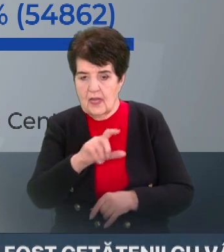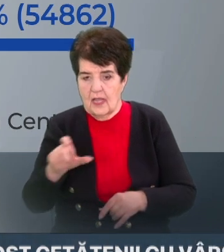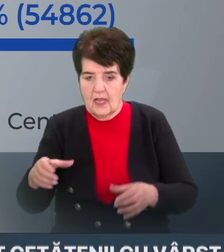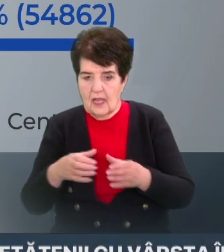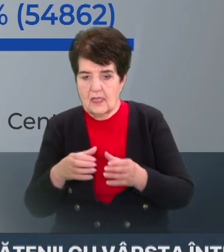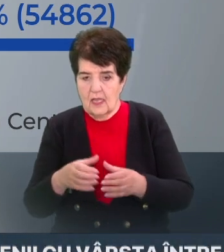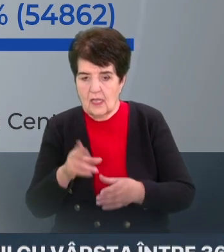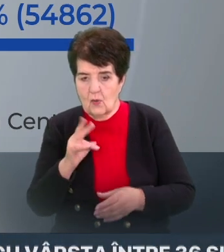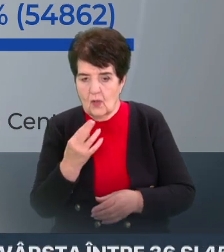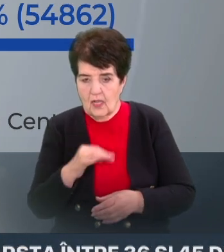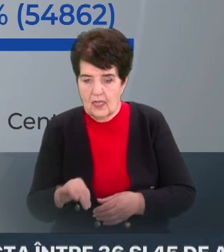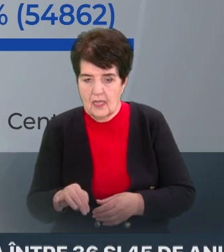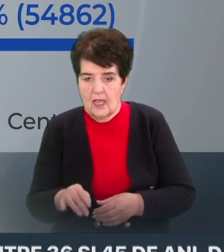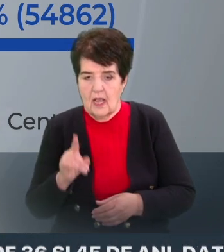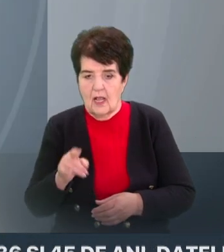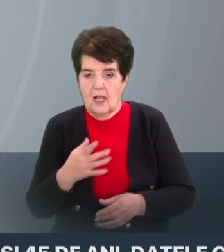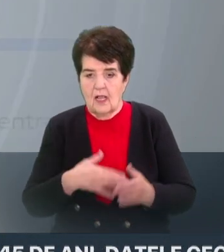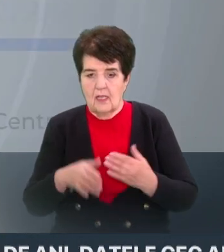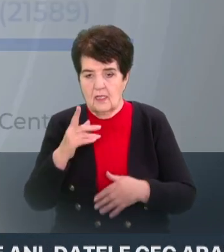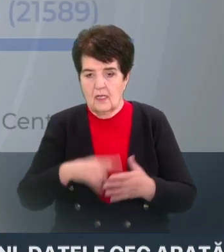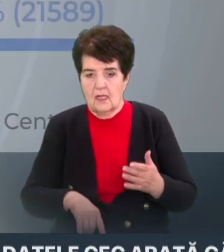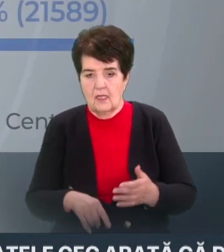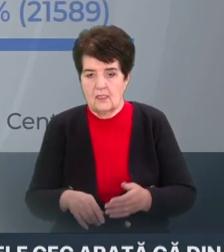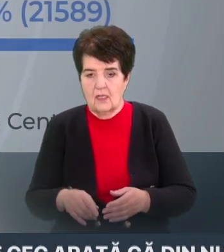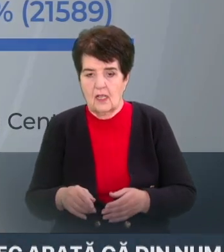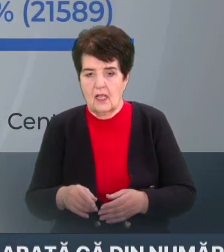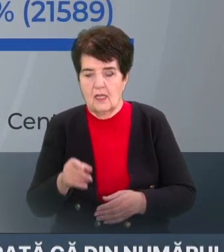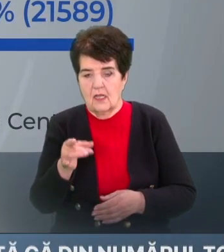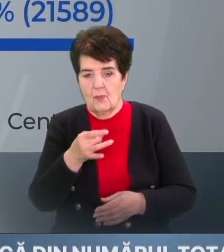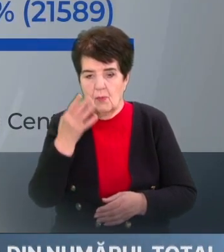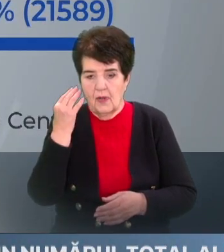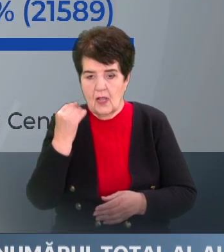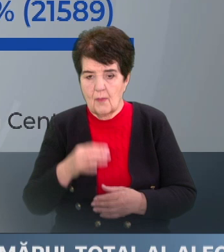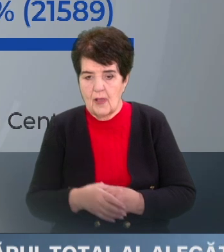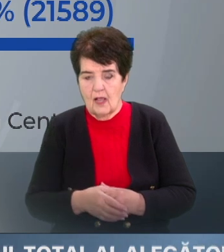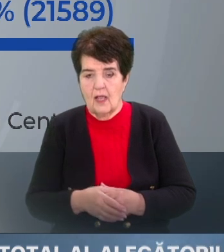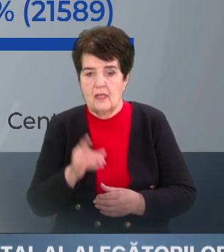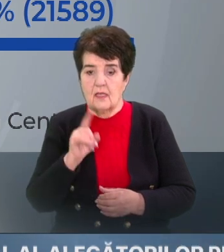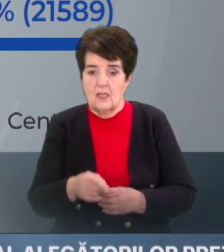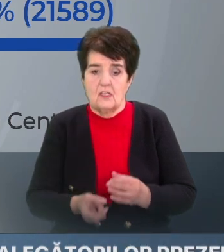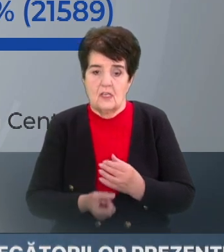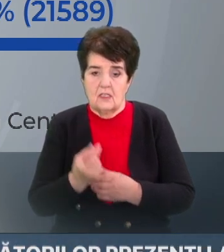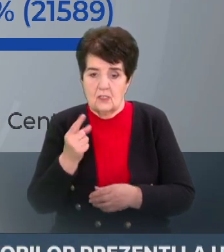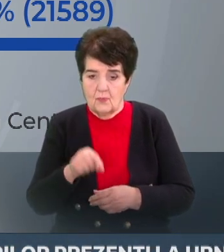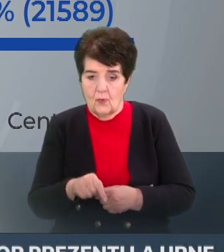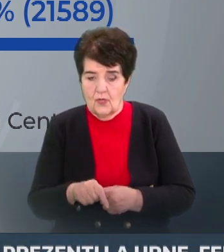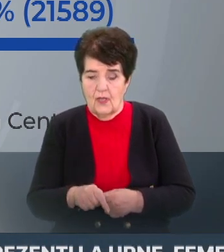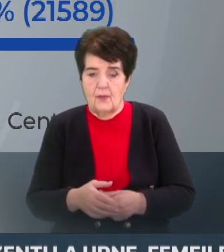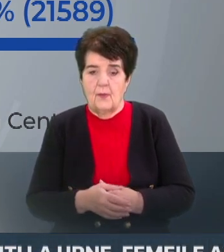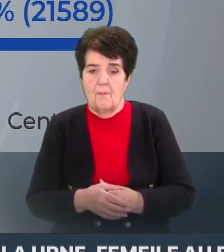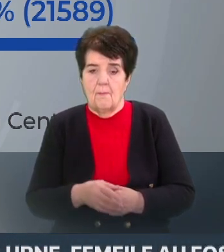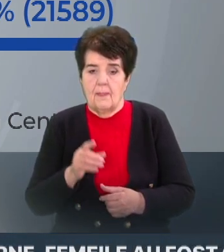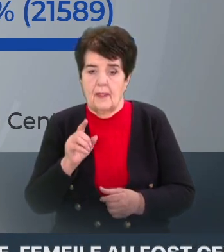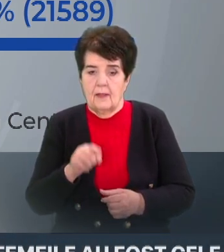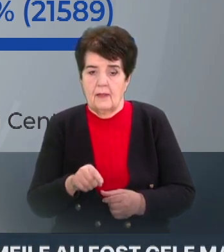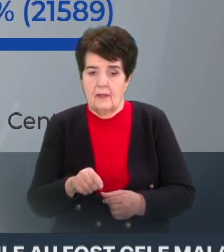unor categorii socioprofesionale care se bucură de mare încredere în anumite regiuni din Republica Moldova, și aici, din nefericire, mă refer la clericii uneia